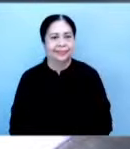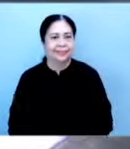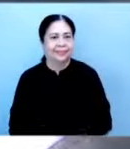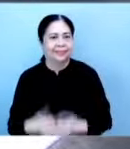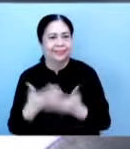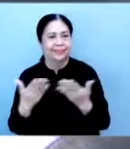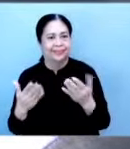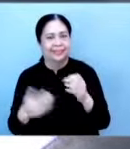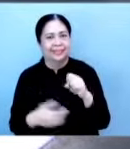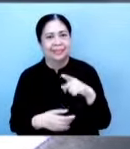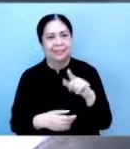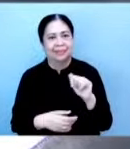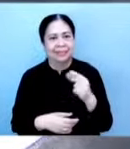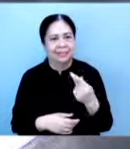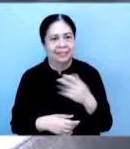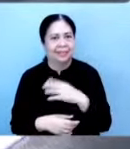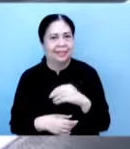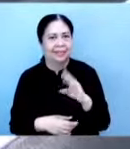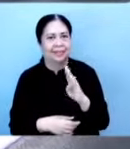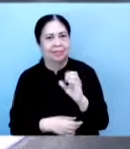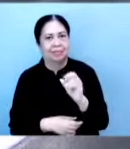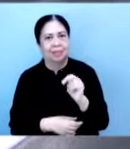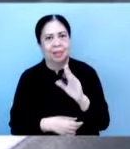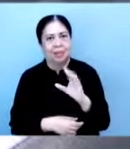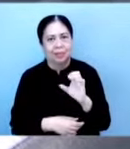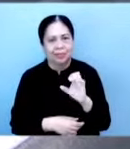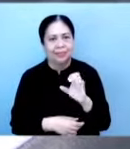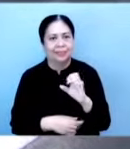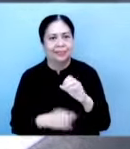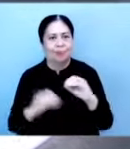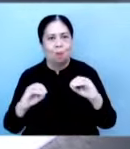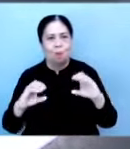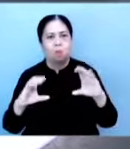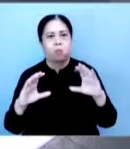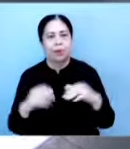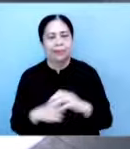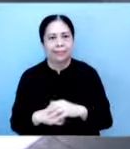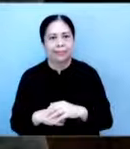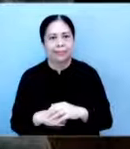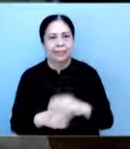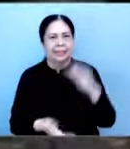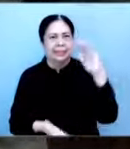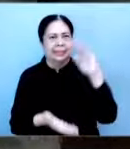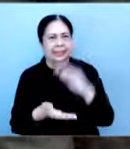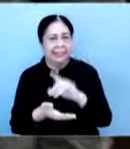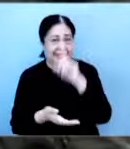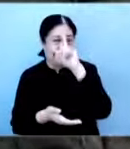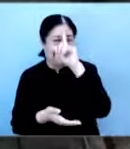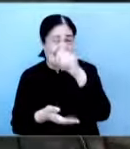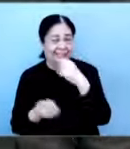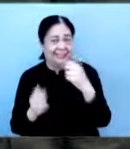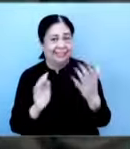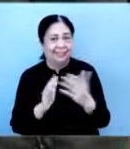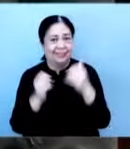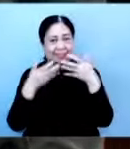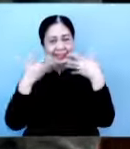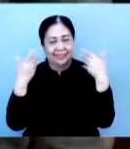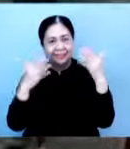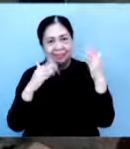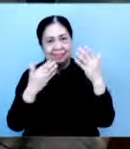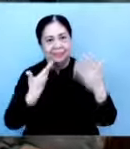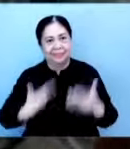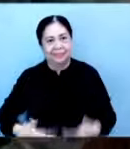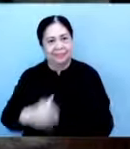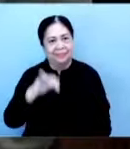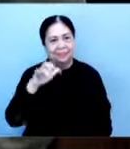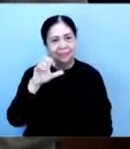Mendoza Andes so mga kapatid bawasan inis sa init salubungin ng araw ng maiti at PAGASA Ako po si Jess